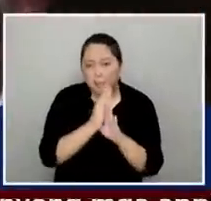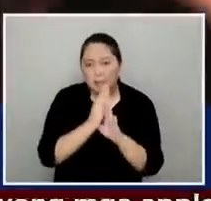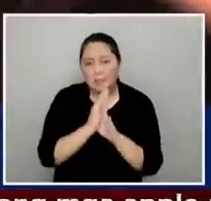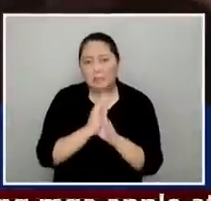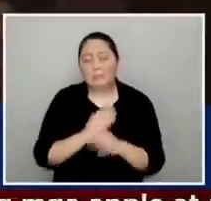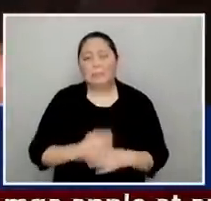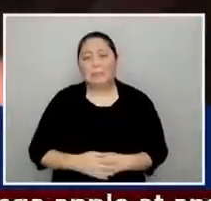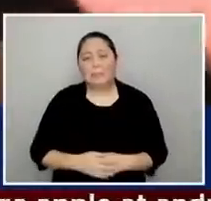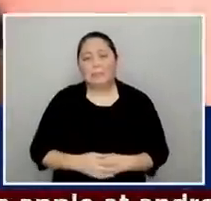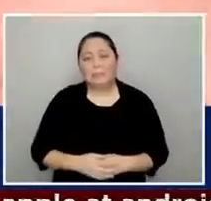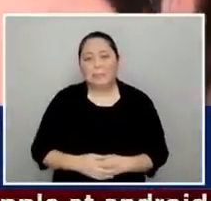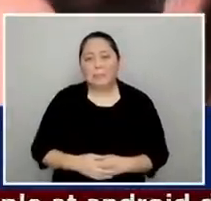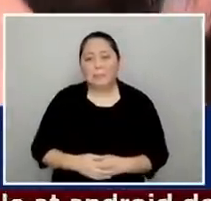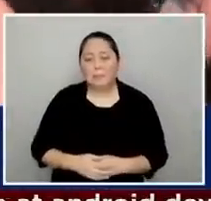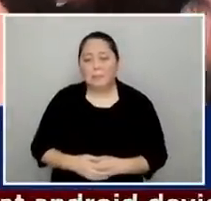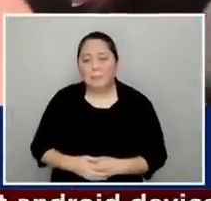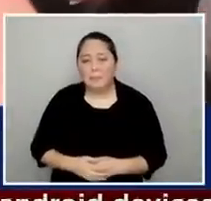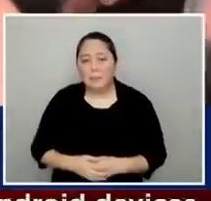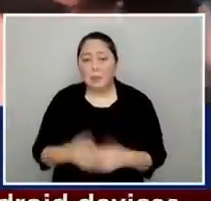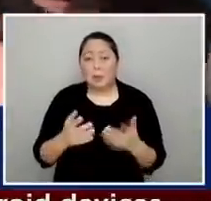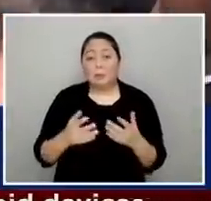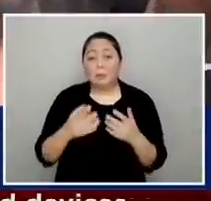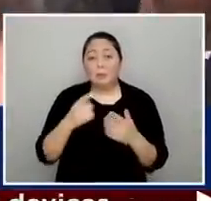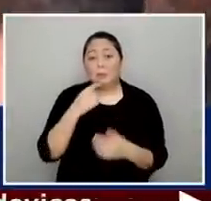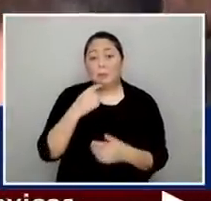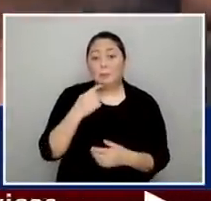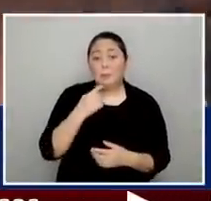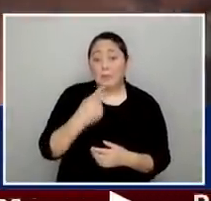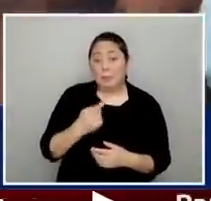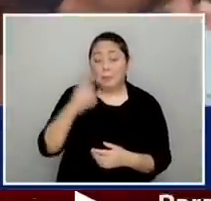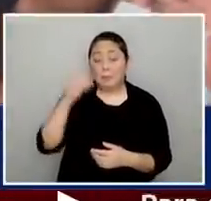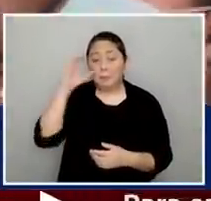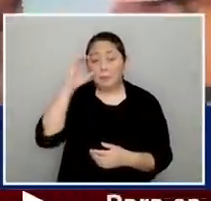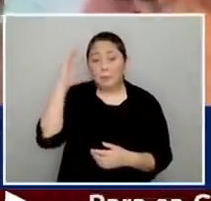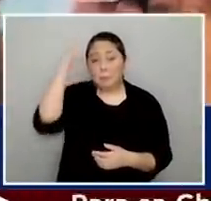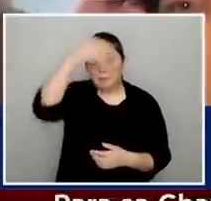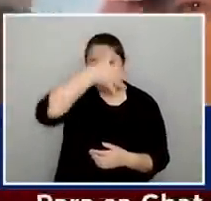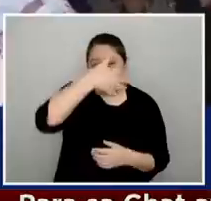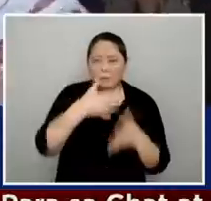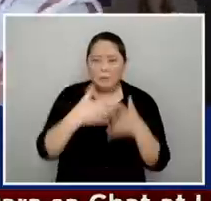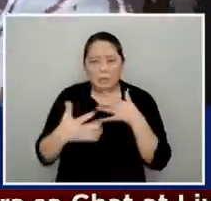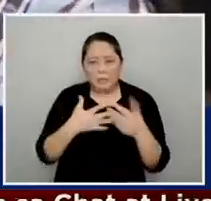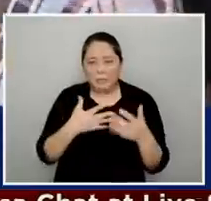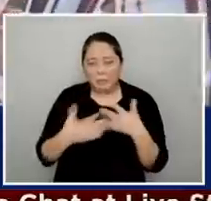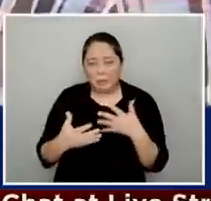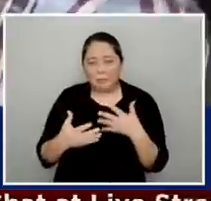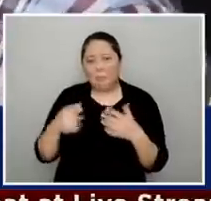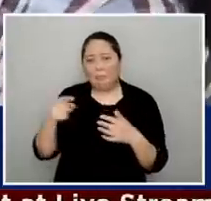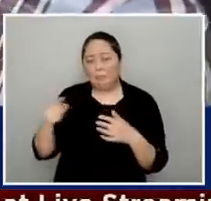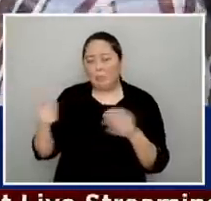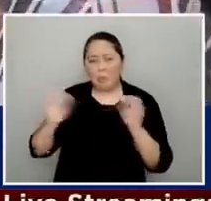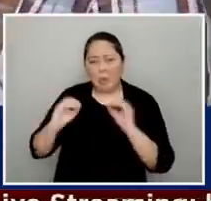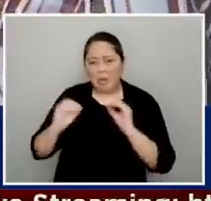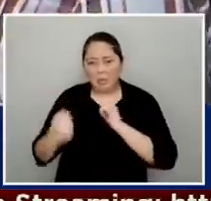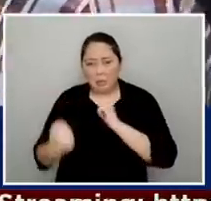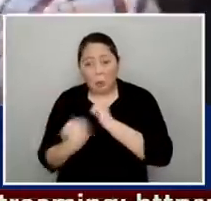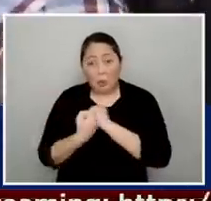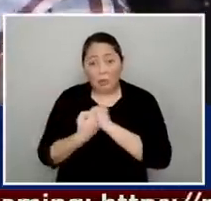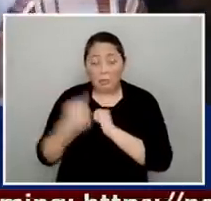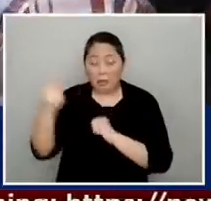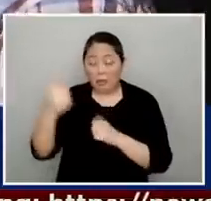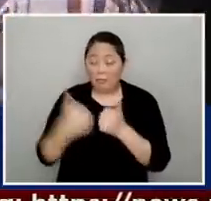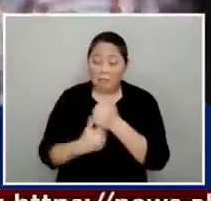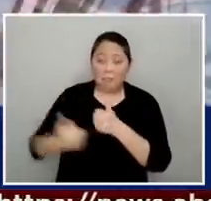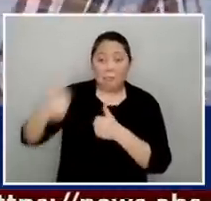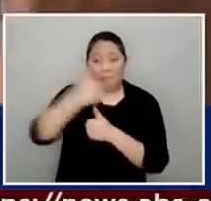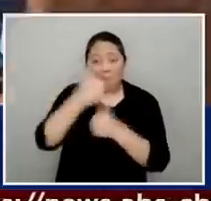Hindi man kapartido ang mga punong opisyal ng lalawigan, nakatanggap pa rin ng mainit na salubong sa Kapitolyo ng Bohol sina Senador